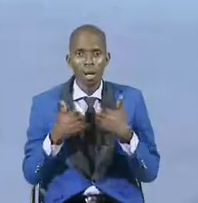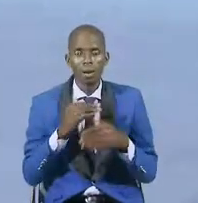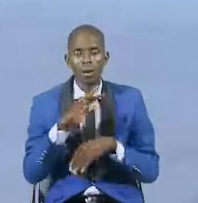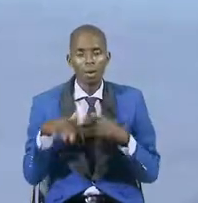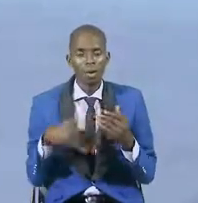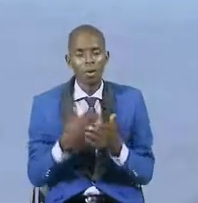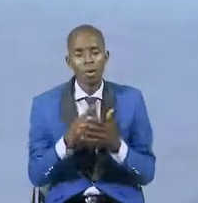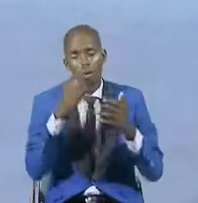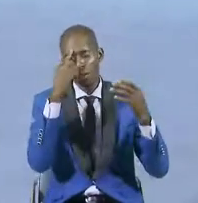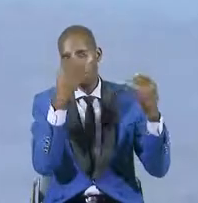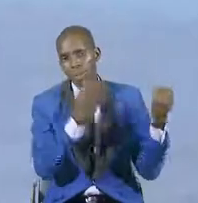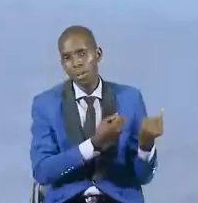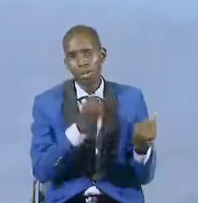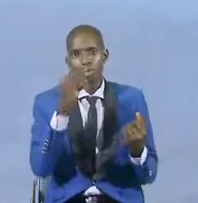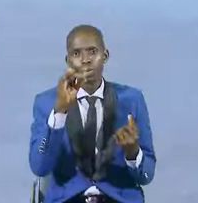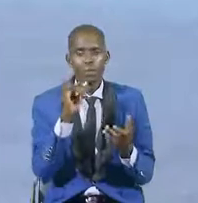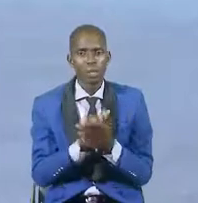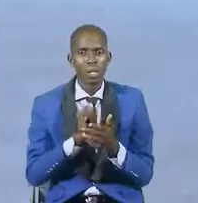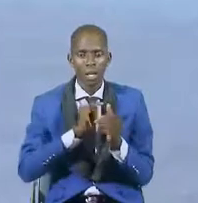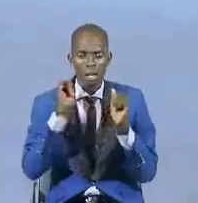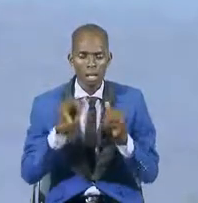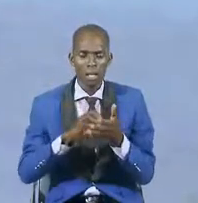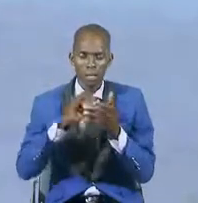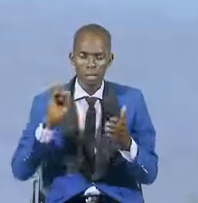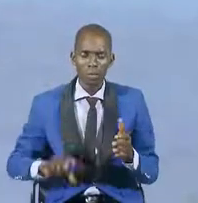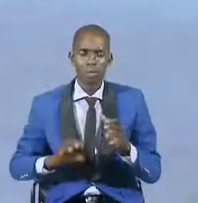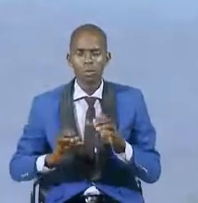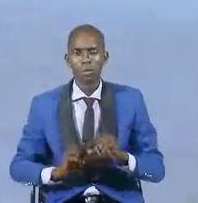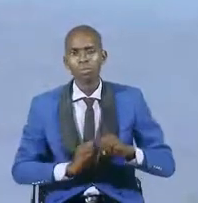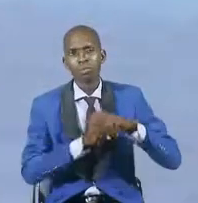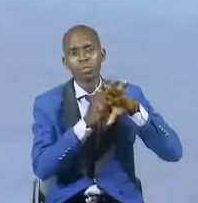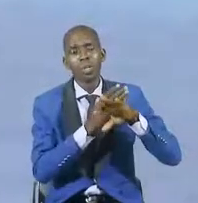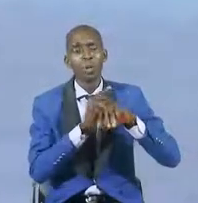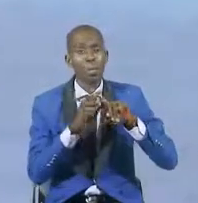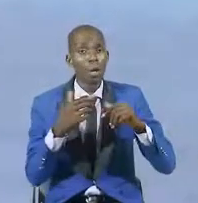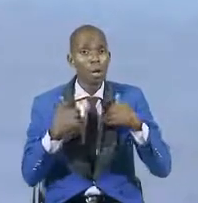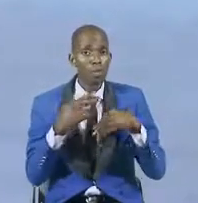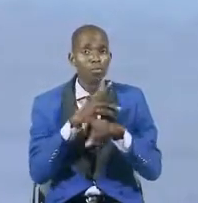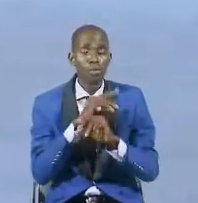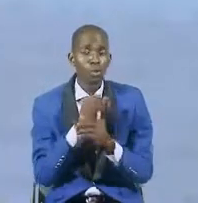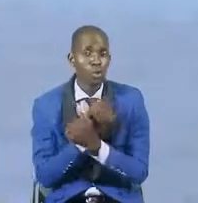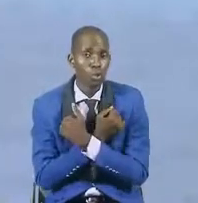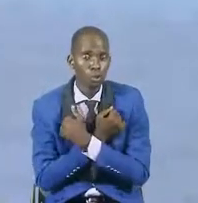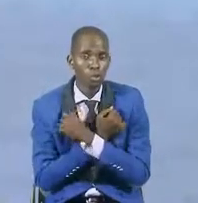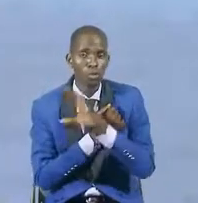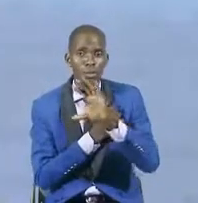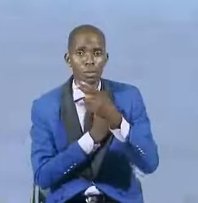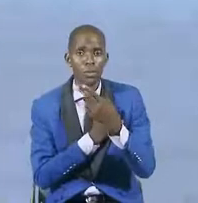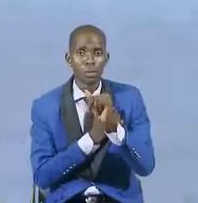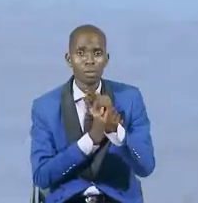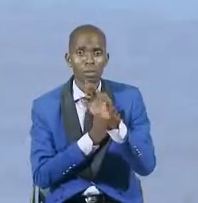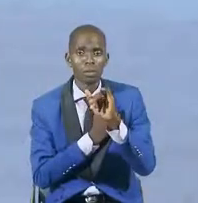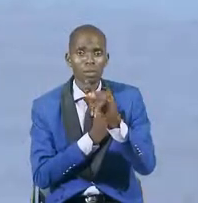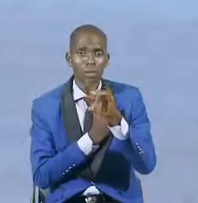même toute la foi jusqu'à transporter des montagnes, si je n'ai pas la charité, l'amour de